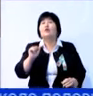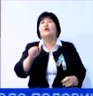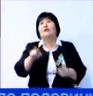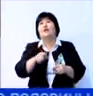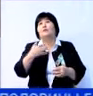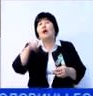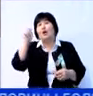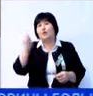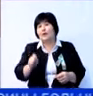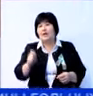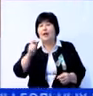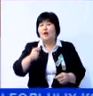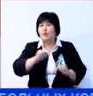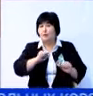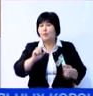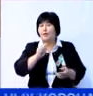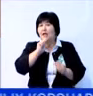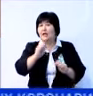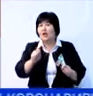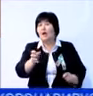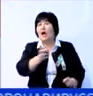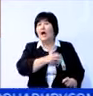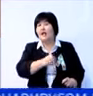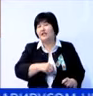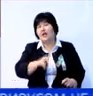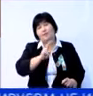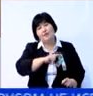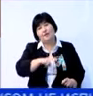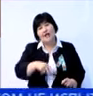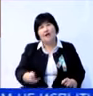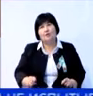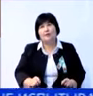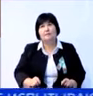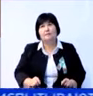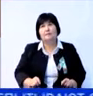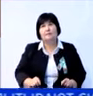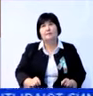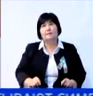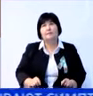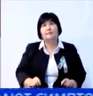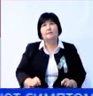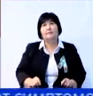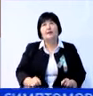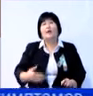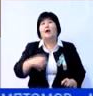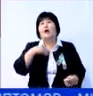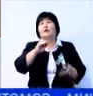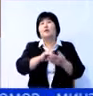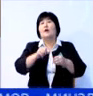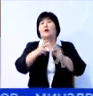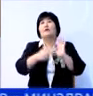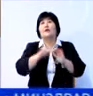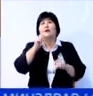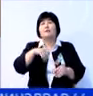За мужество Колкабай Абенов был награжден орденами и медалями. После войны он стал журналистом. 18 лет он